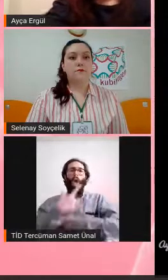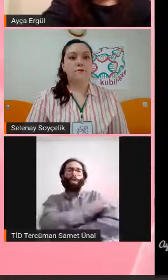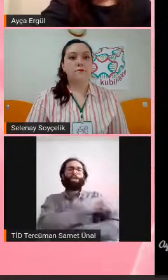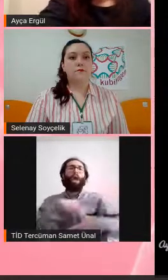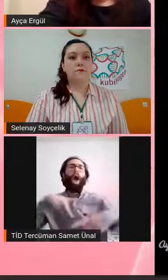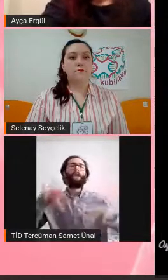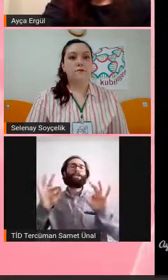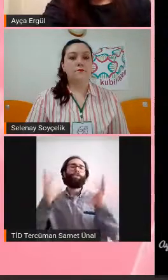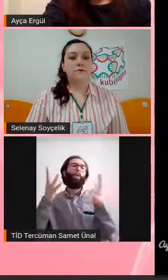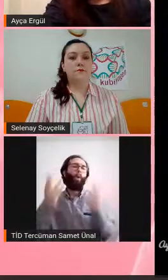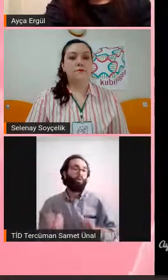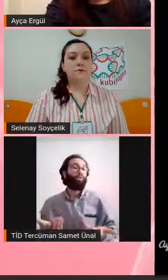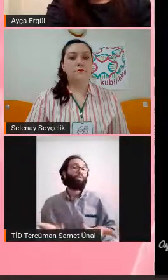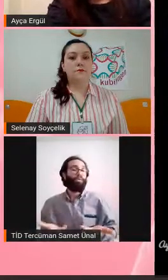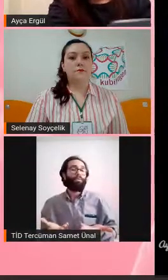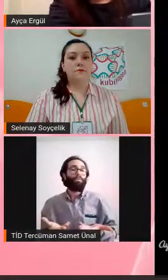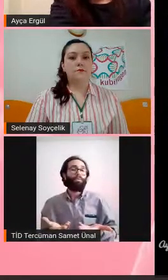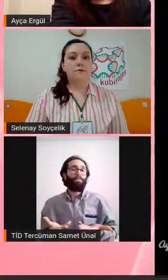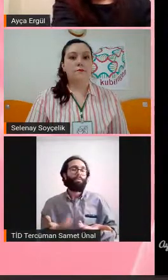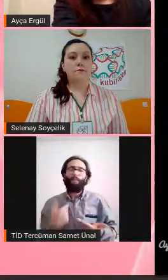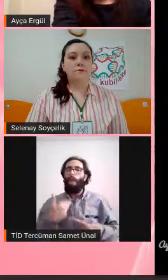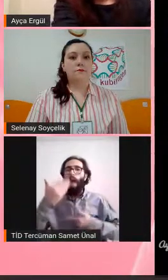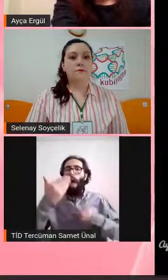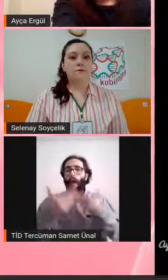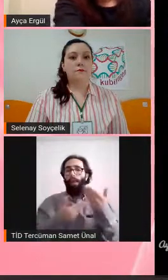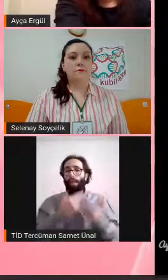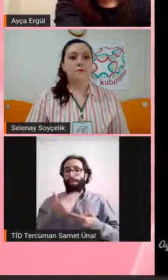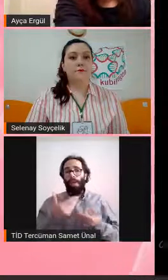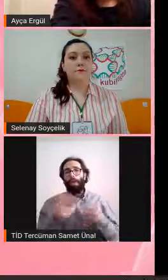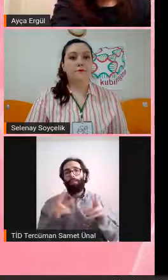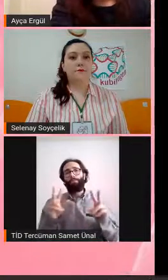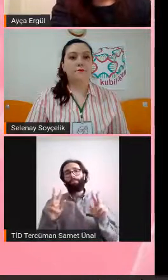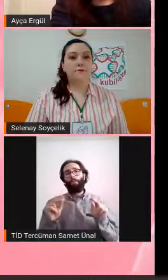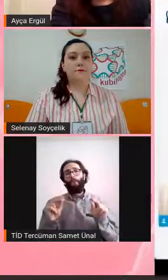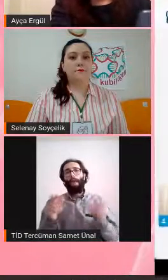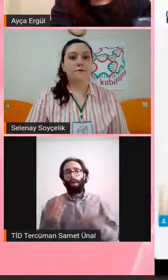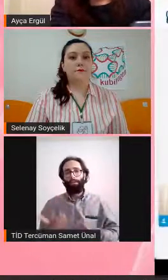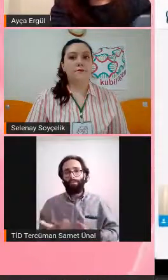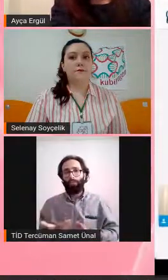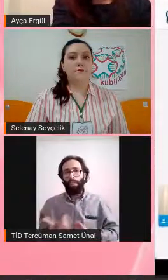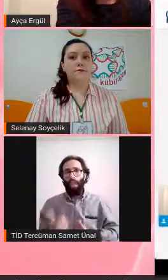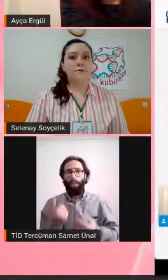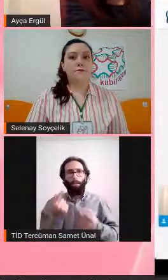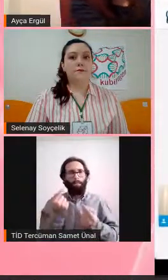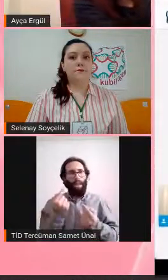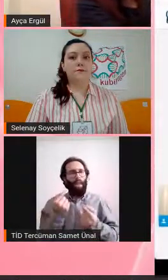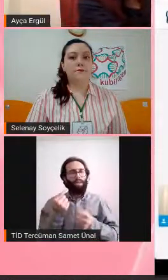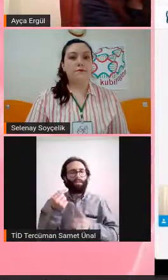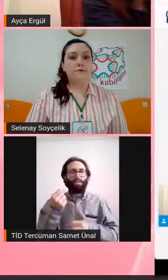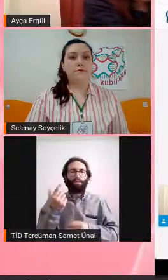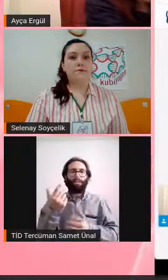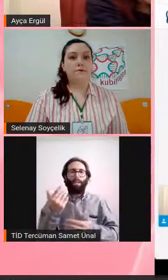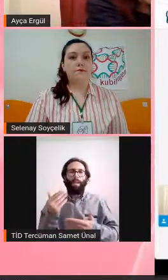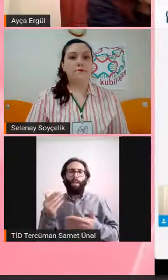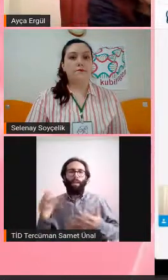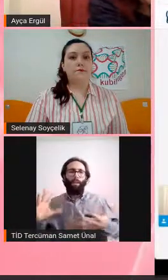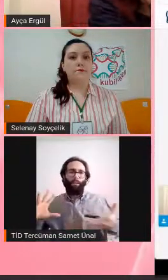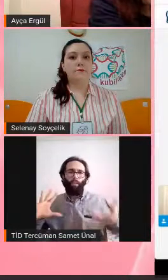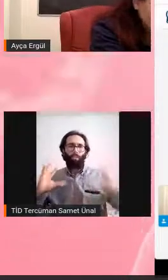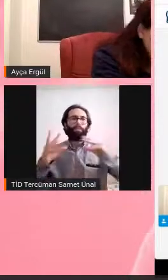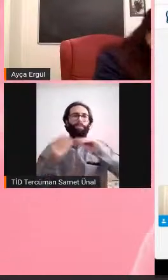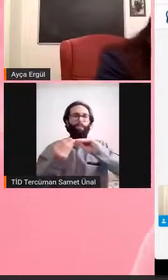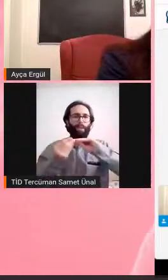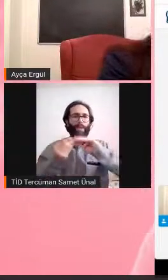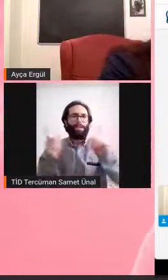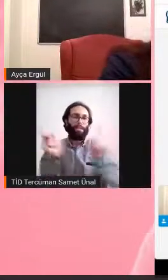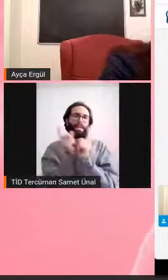Benim anlatacaklarım bu kadar. Birazcık derleme bir şey yaptım. İnşallah bir